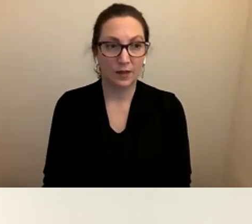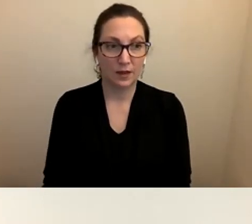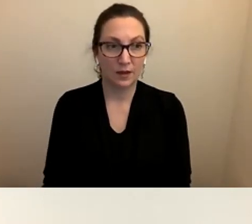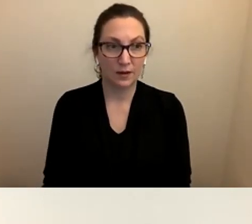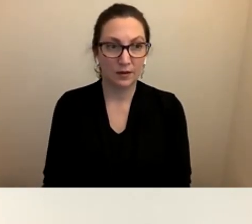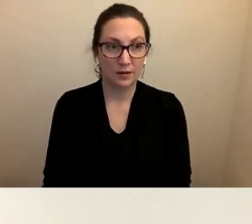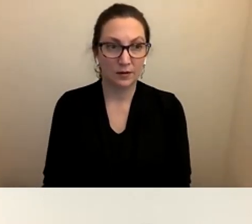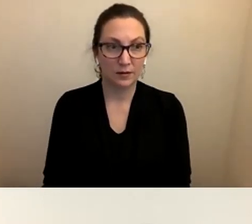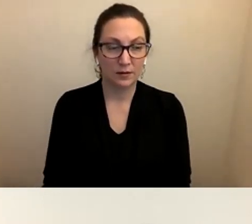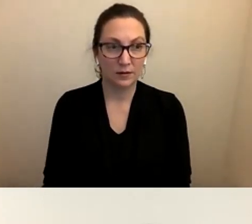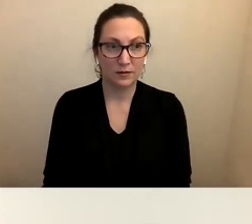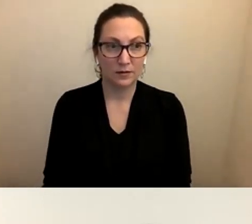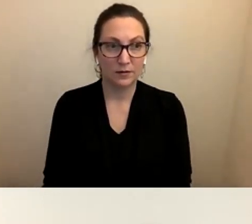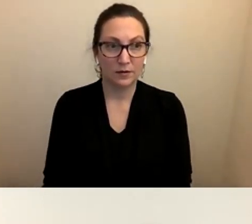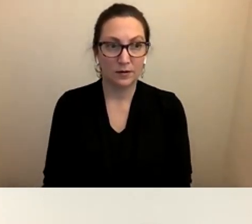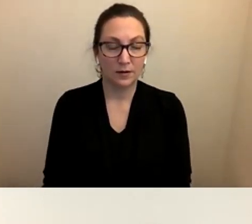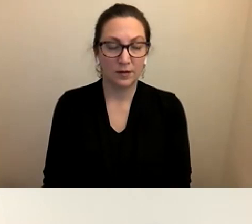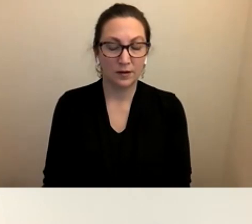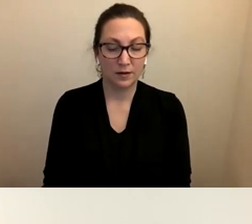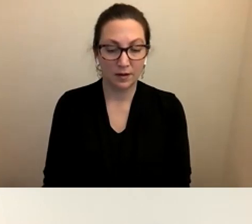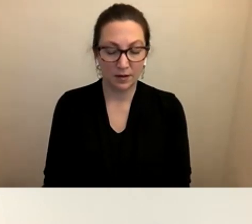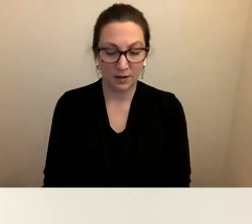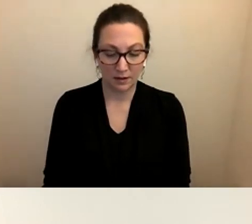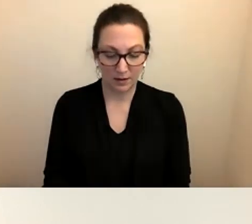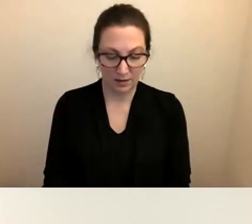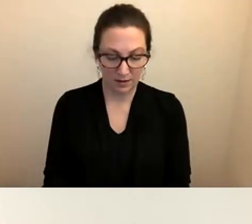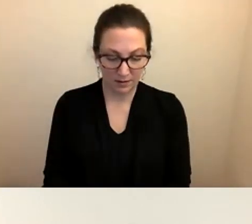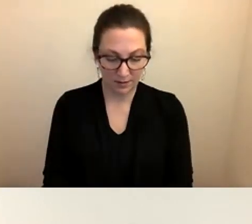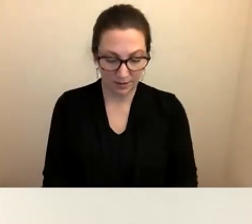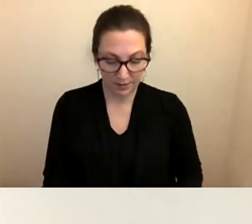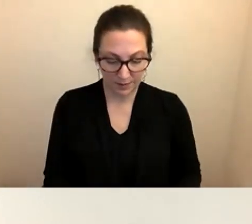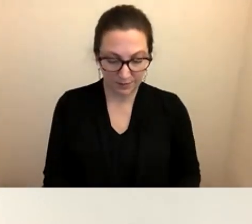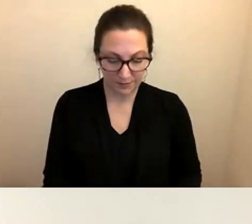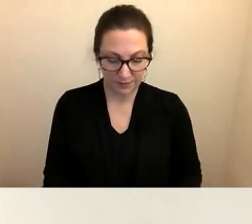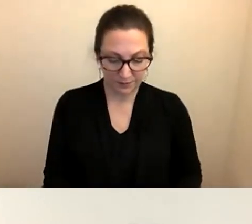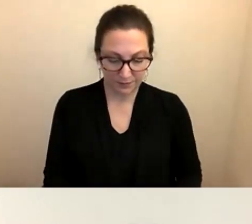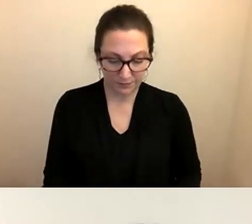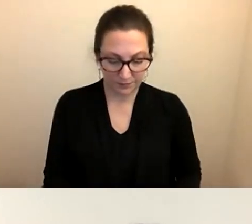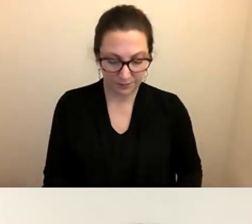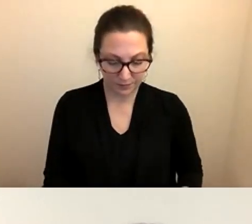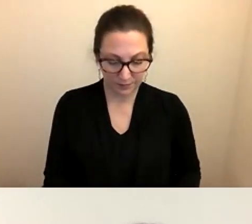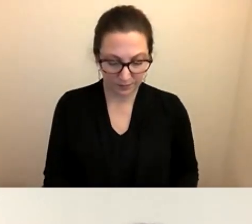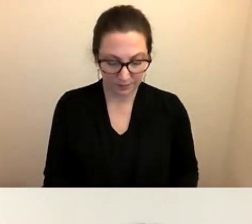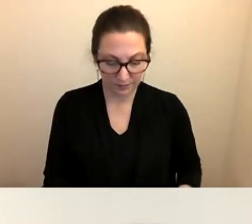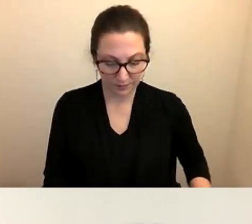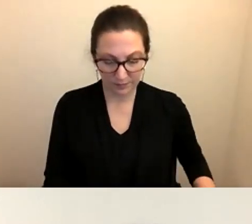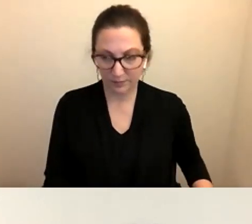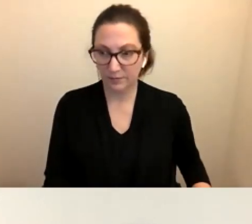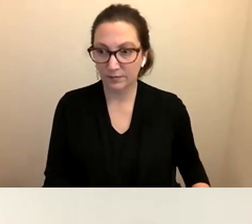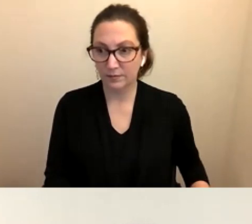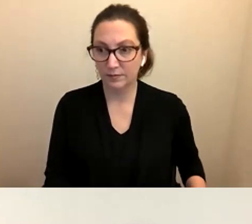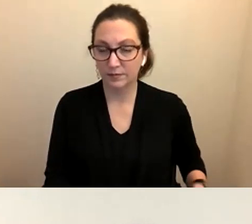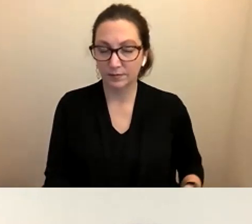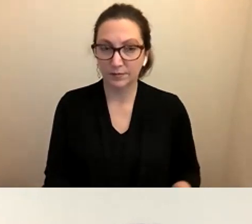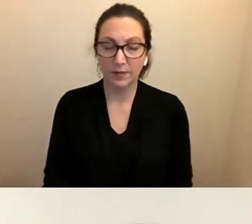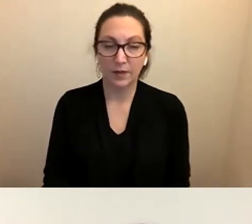خلال الذهاب إلى أسفل الشاشة. ستشاهدون علامة الكرة الأرضية. اضغط على هذه العلامة ستظهر لك الاختيارات